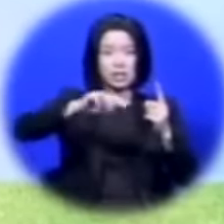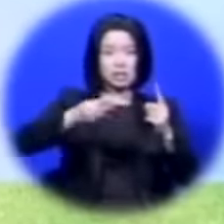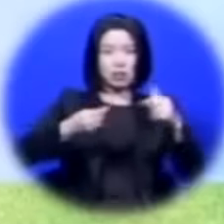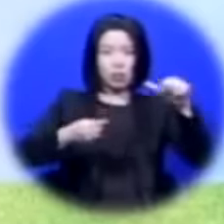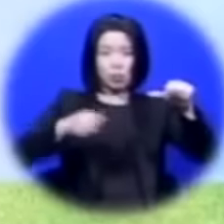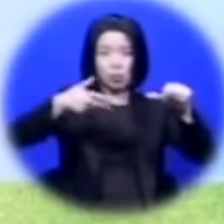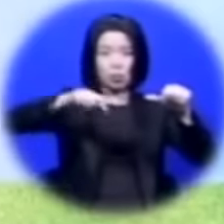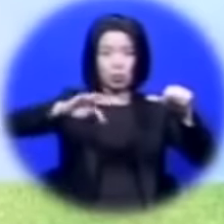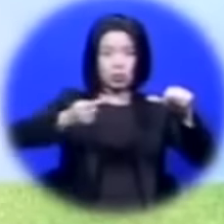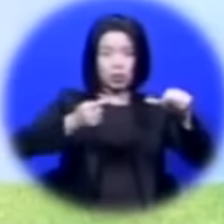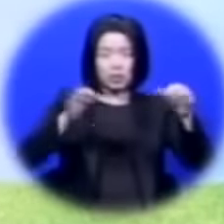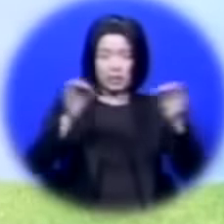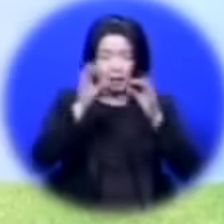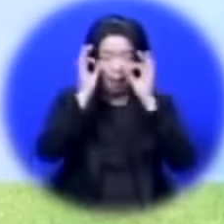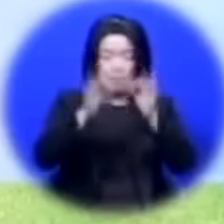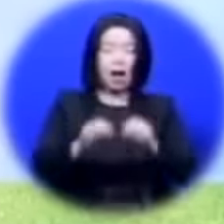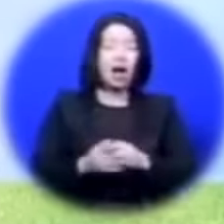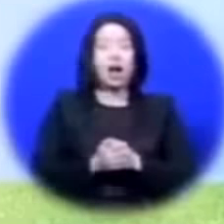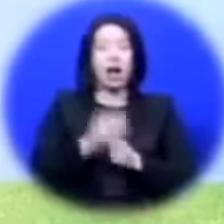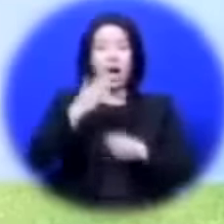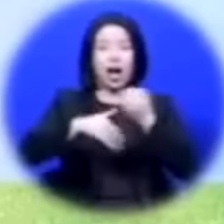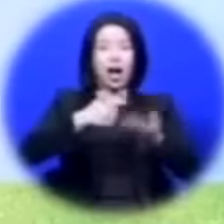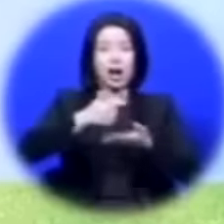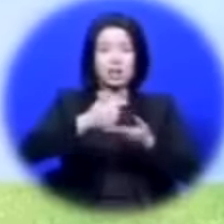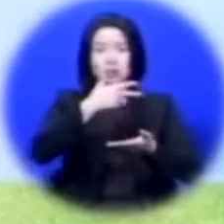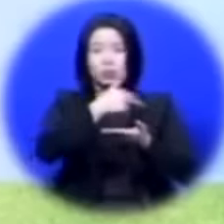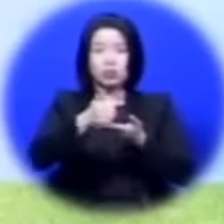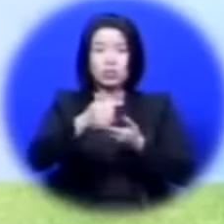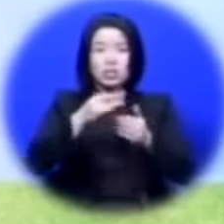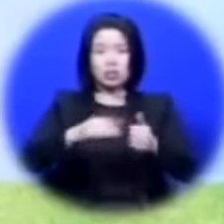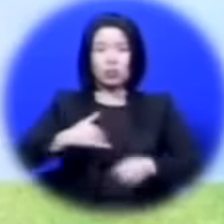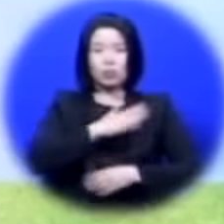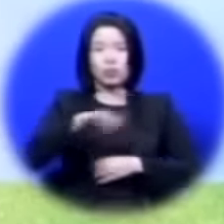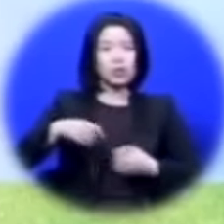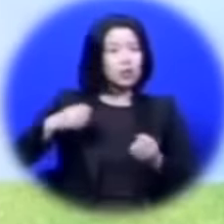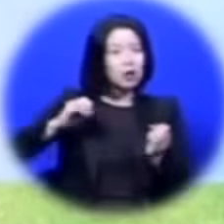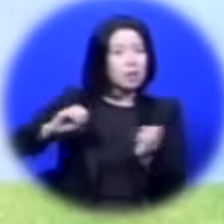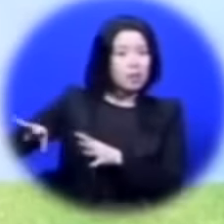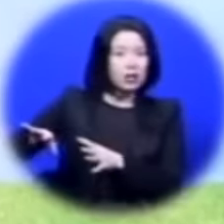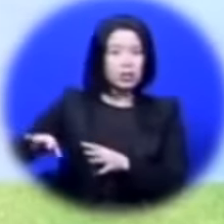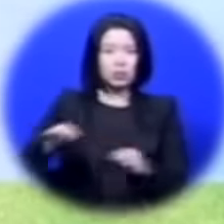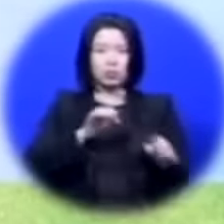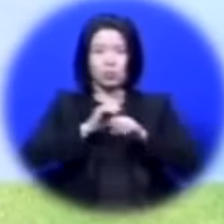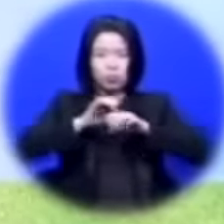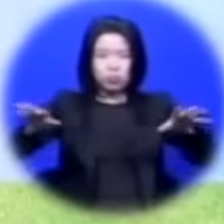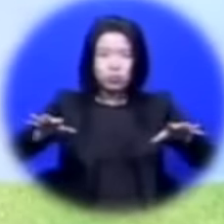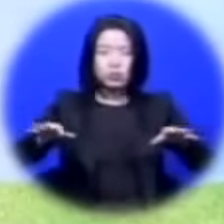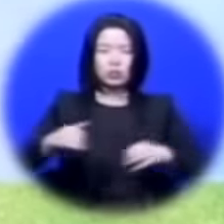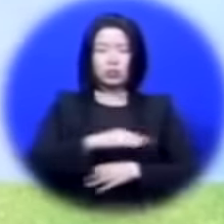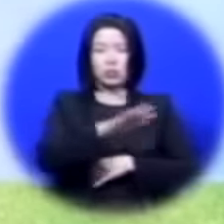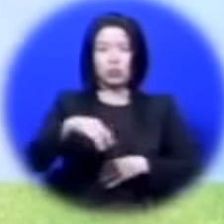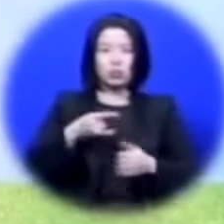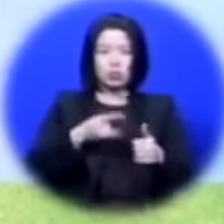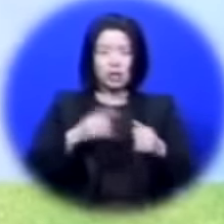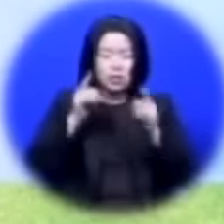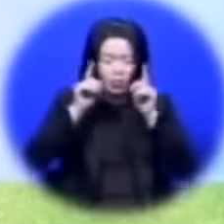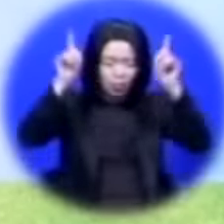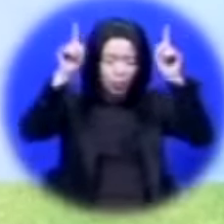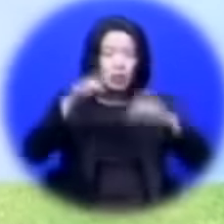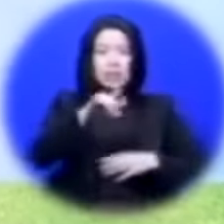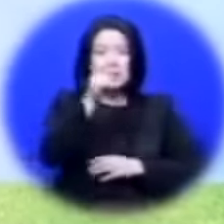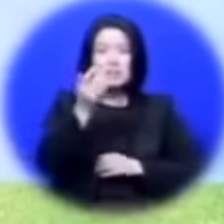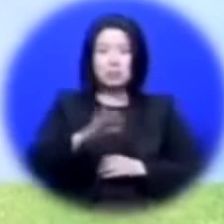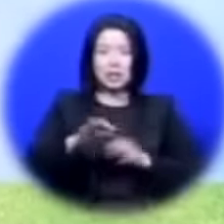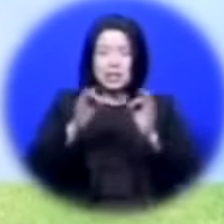한번 잠깐 보겠습니다 하나님 주님께서 우리를 내 버리시고 흩으시고 우리에게 하셨으나